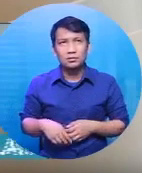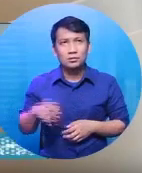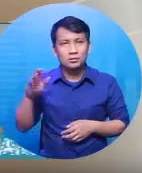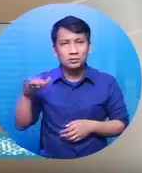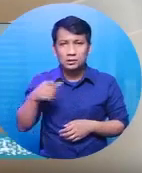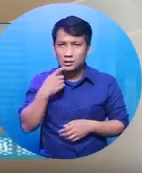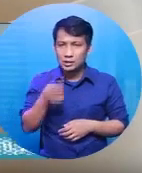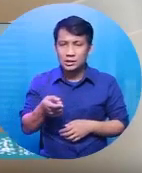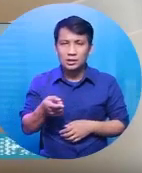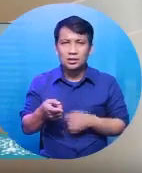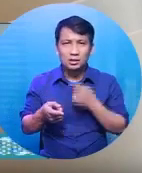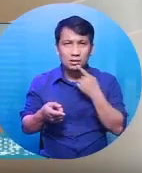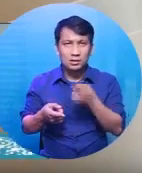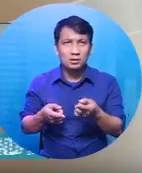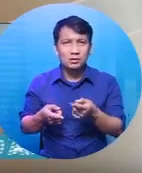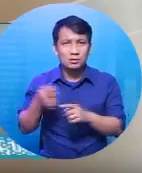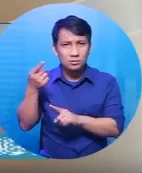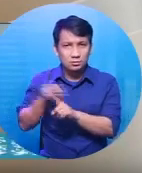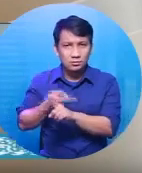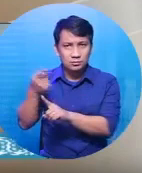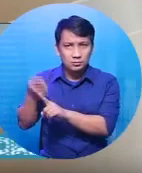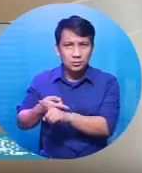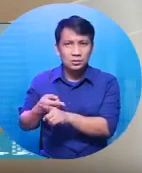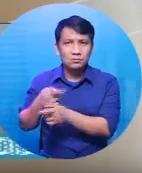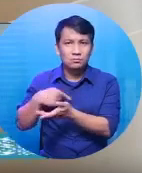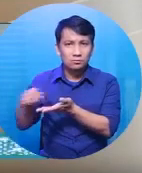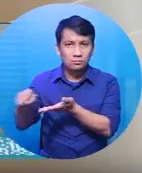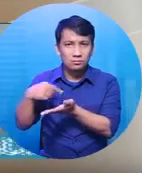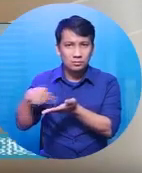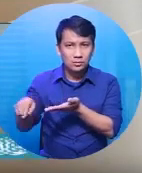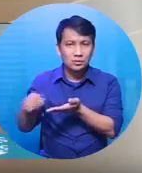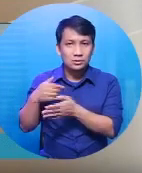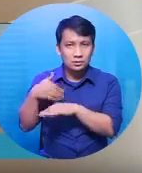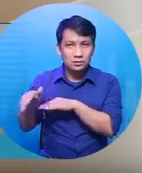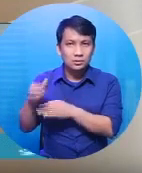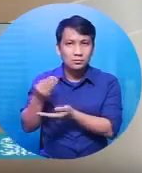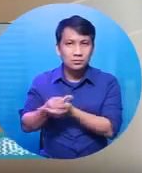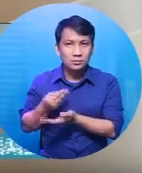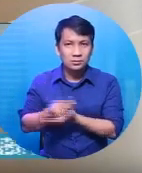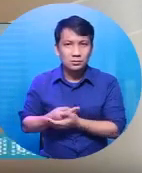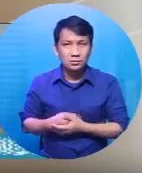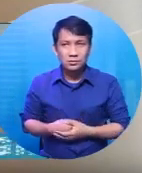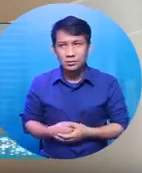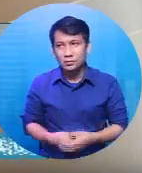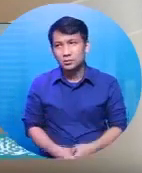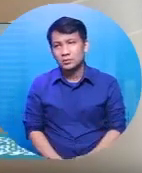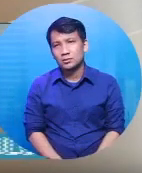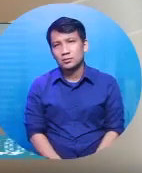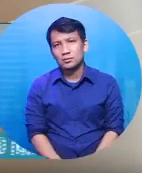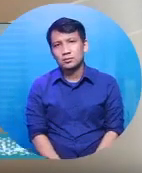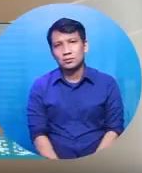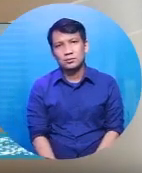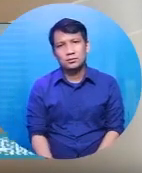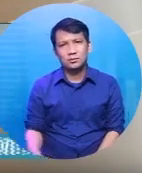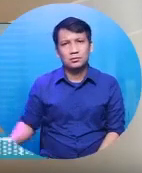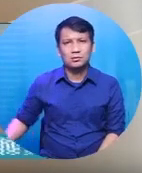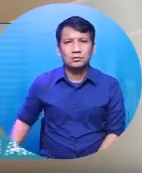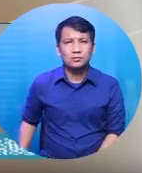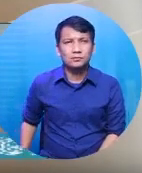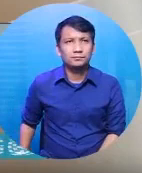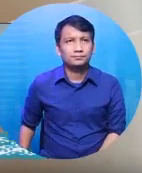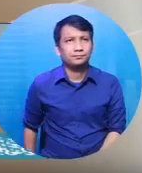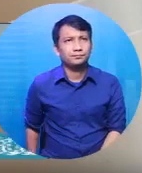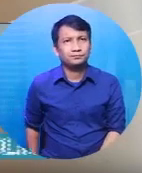ang sinasabi niya, buwan-buwan nagpapadala siya sa inyo noon. Tapos, sir, buwan-buwan, sir. Hindi po, sir. Ganito po yun,